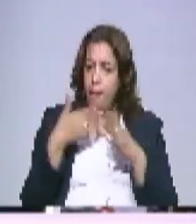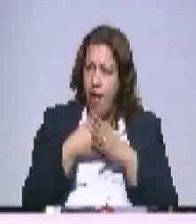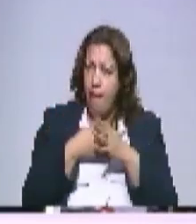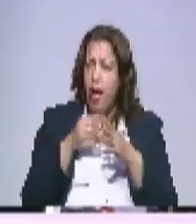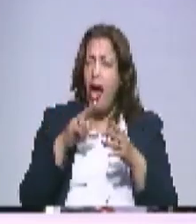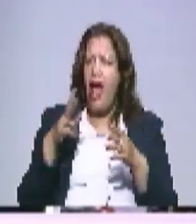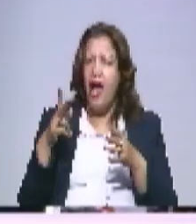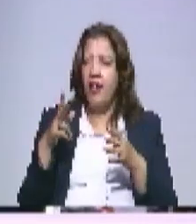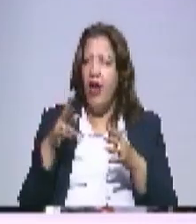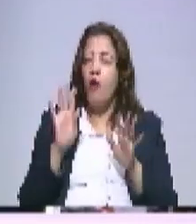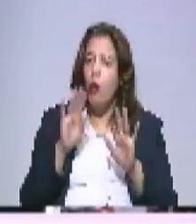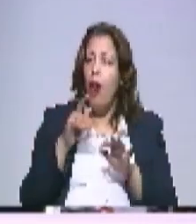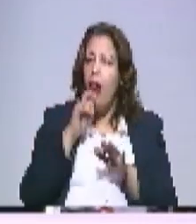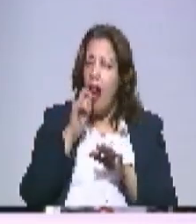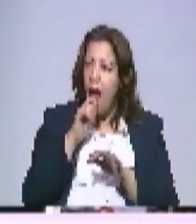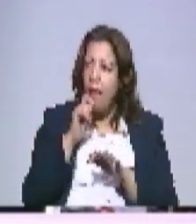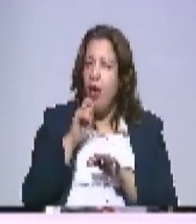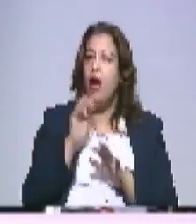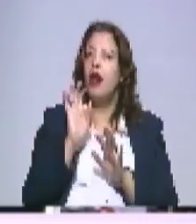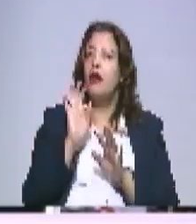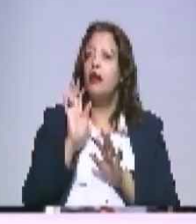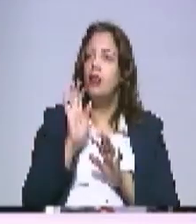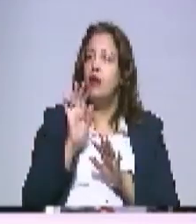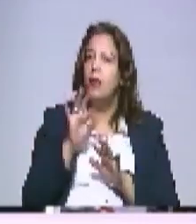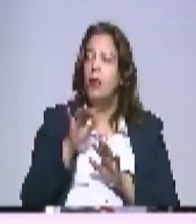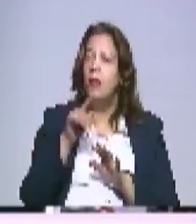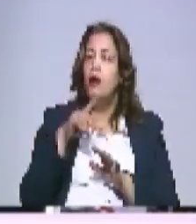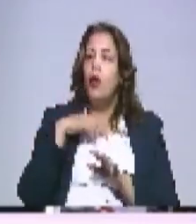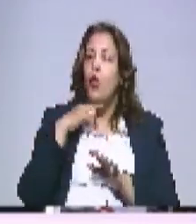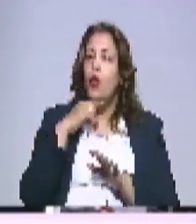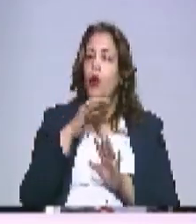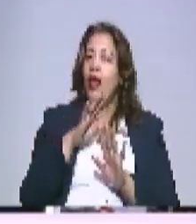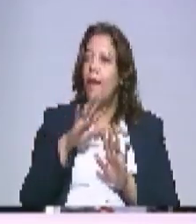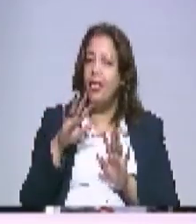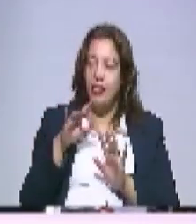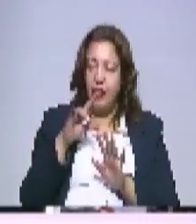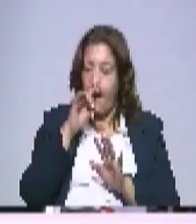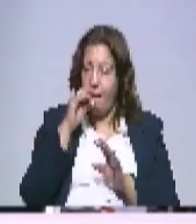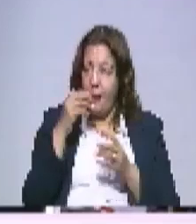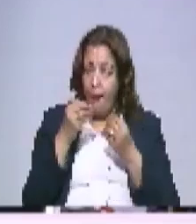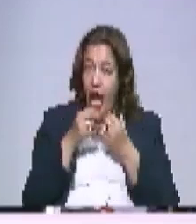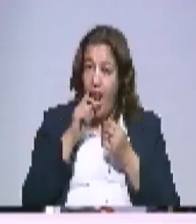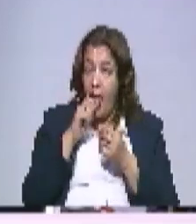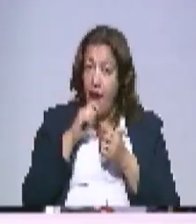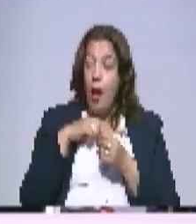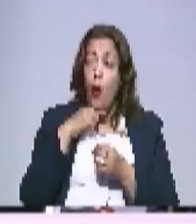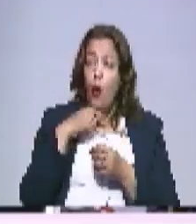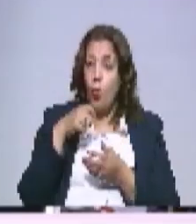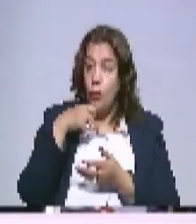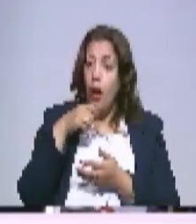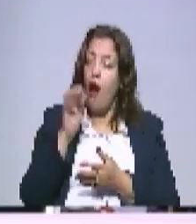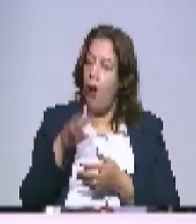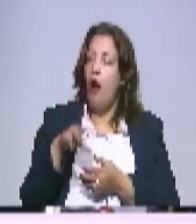بعض الحاجات اللحمه، بيتحط مع الخضار. يعني لو احنا بنعمل خضار دلوقتي مثلا شوربه خضار انا ممكن احط فيها